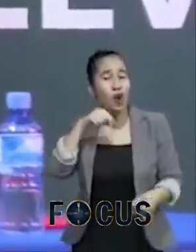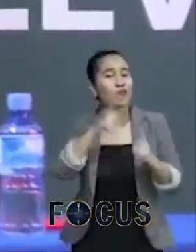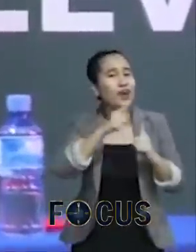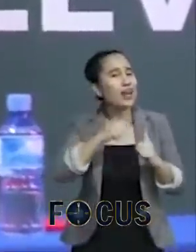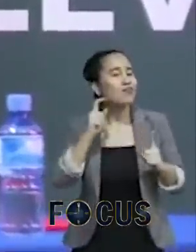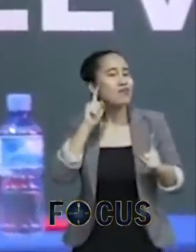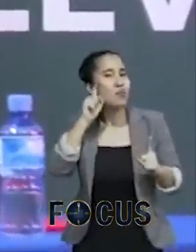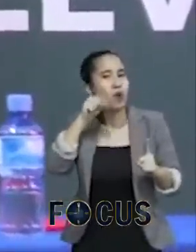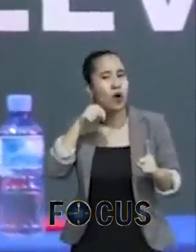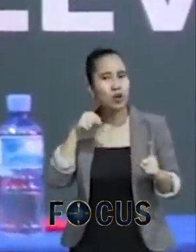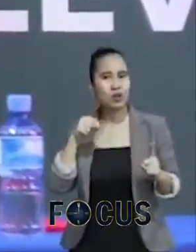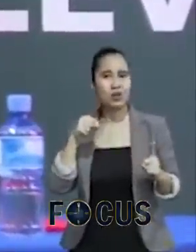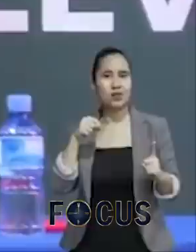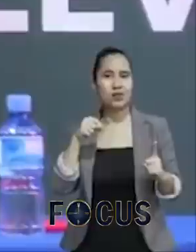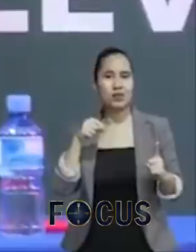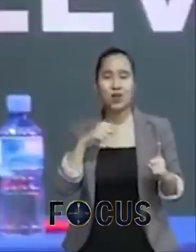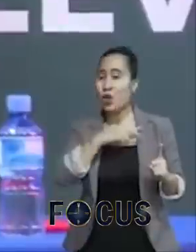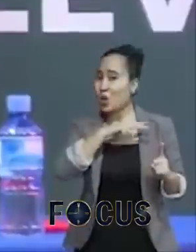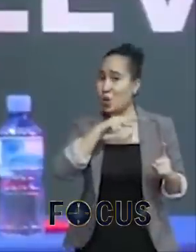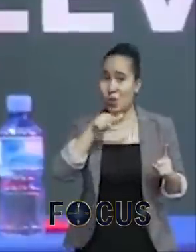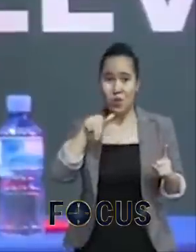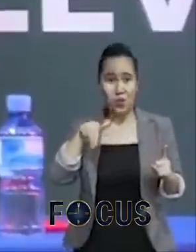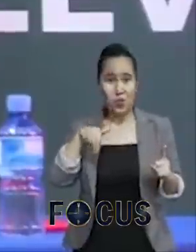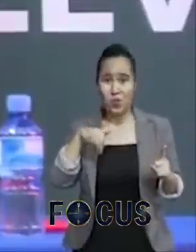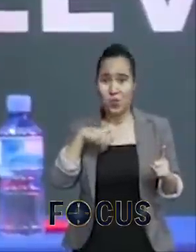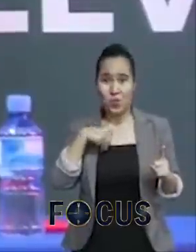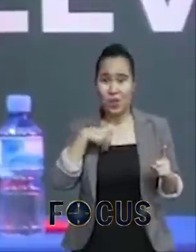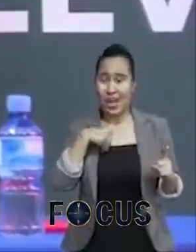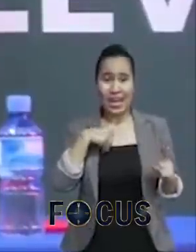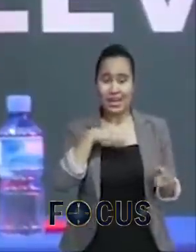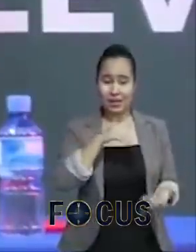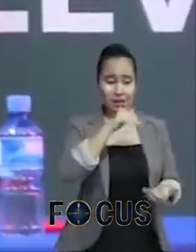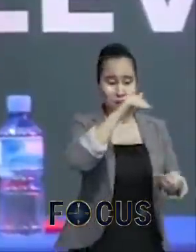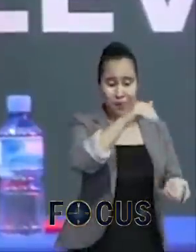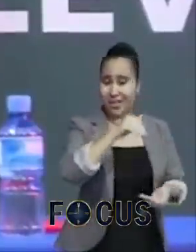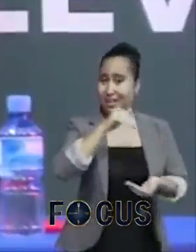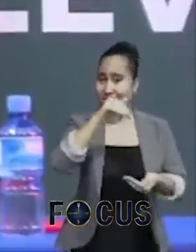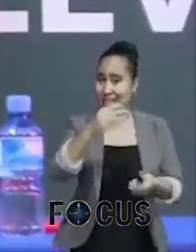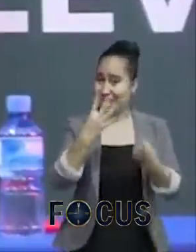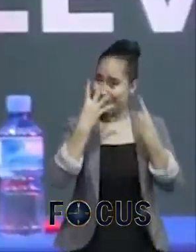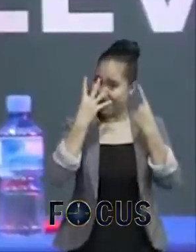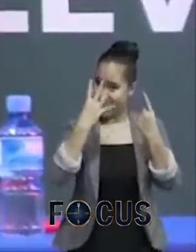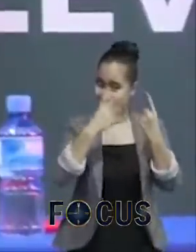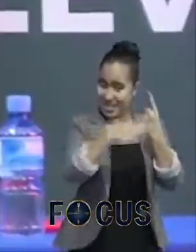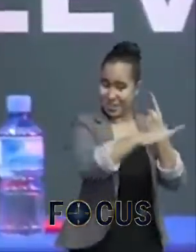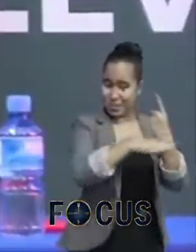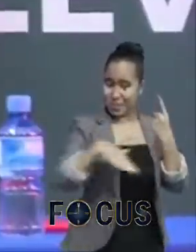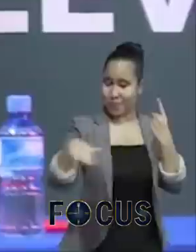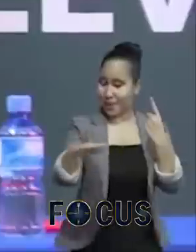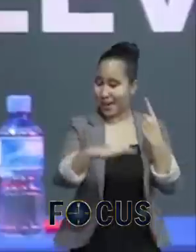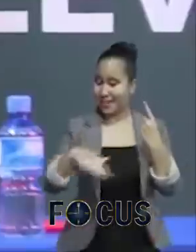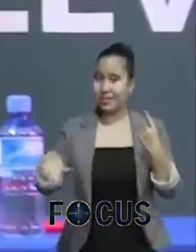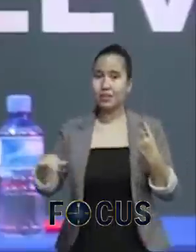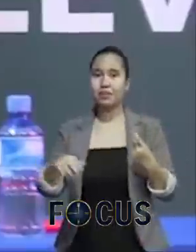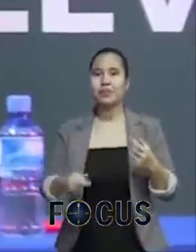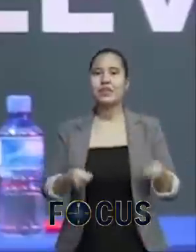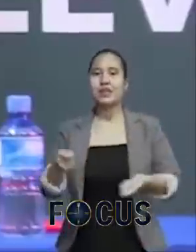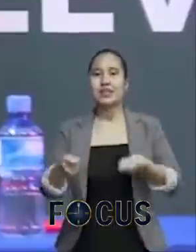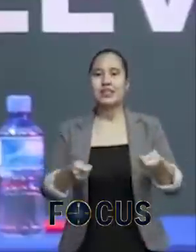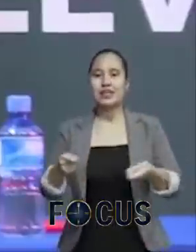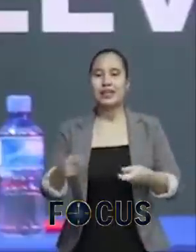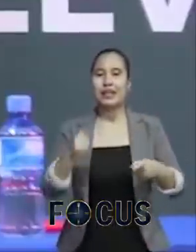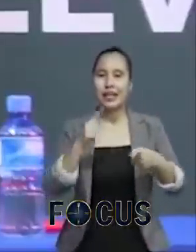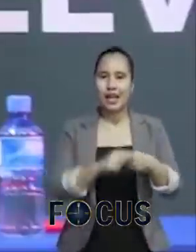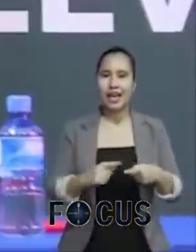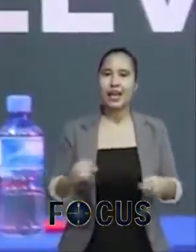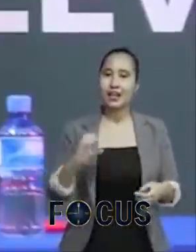vanaf Tamara, une gimoro de pakket naar de 14 locaties bij u bengi de pakket. A regering, nanga a